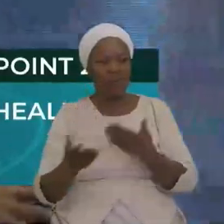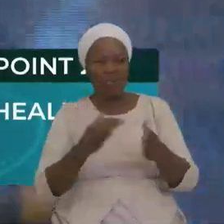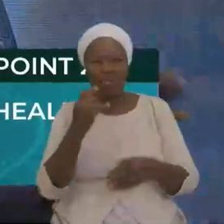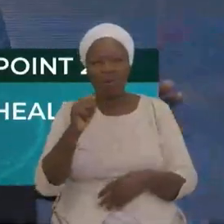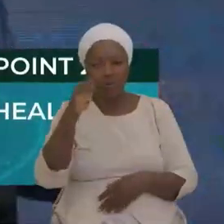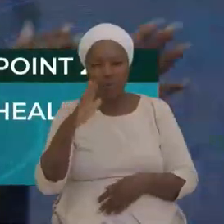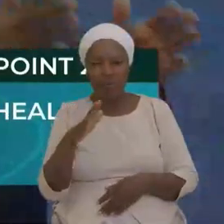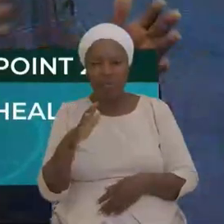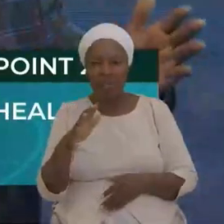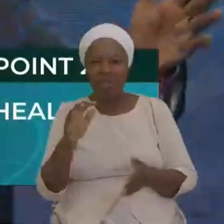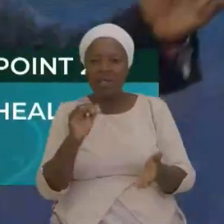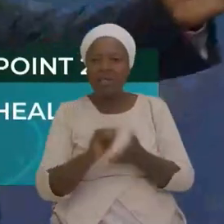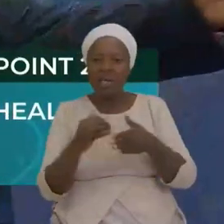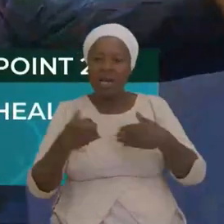femme